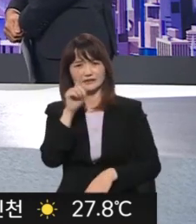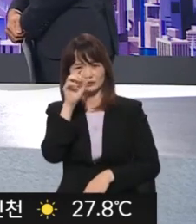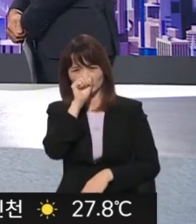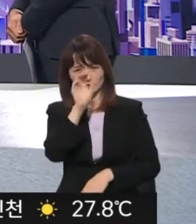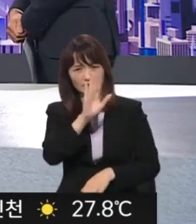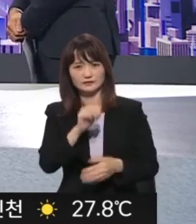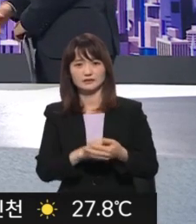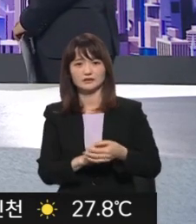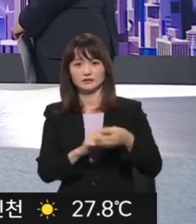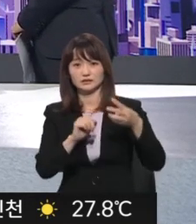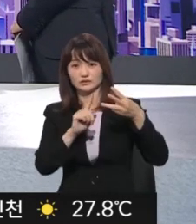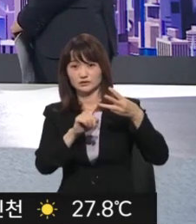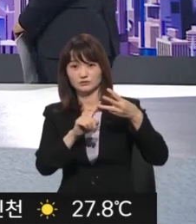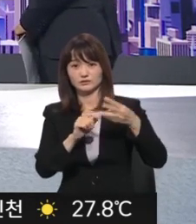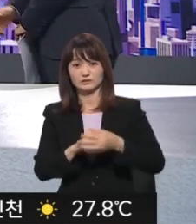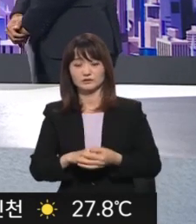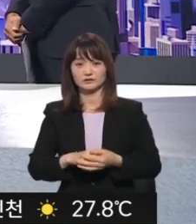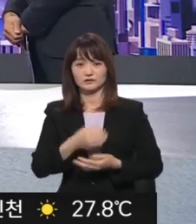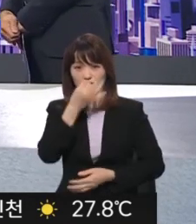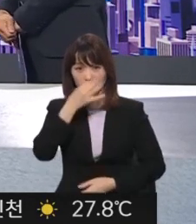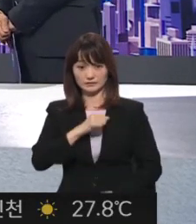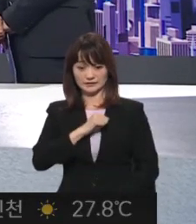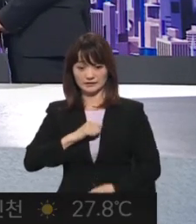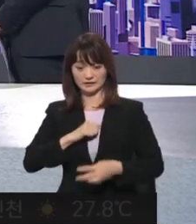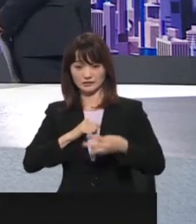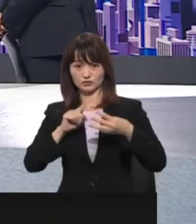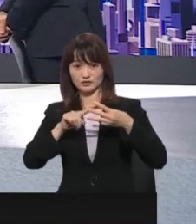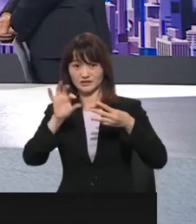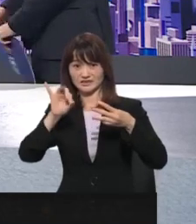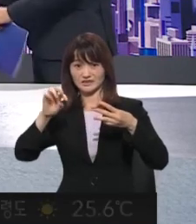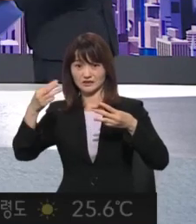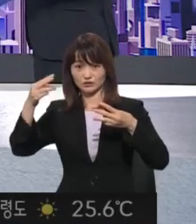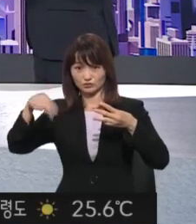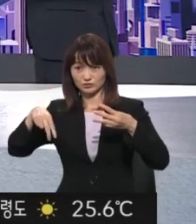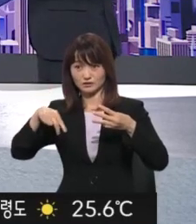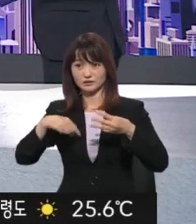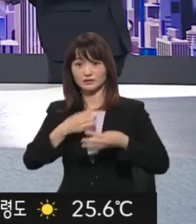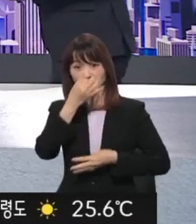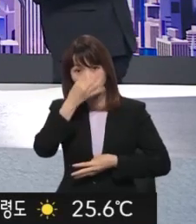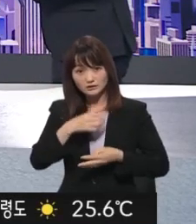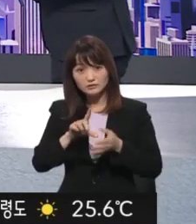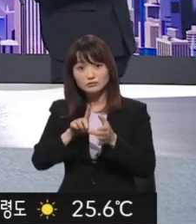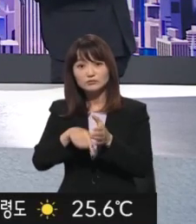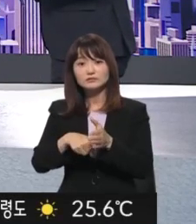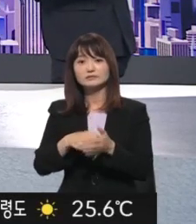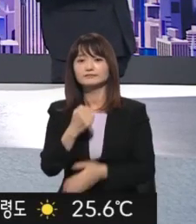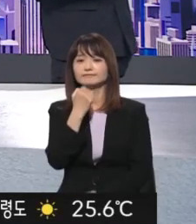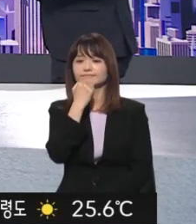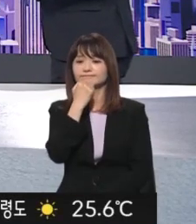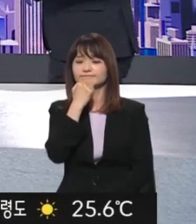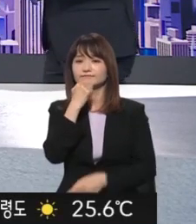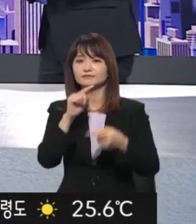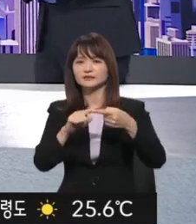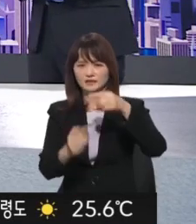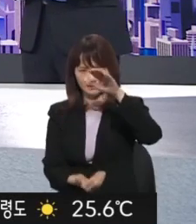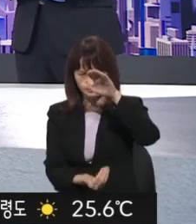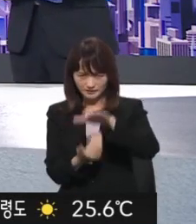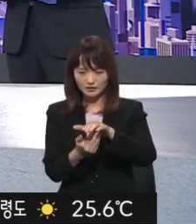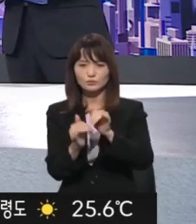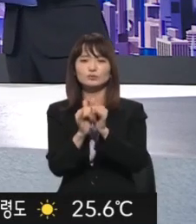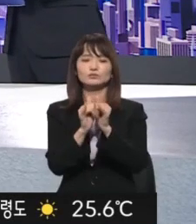그다음에 힘들 때 찾는 사람은 이루다 하지만 힘들때 죽는 자가 인류 다하라 고